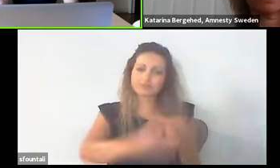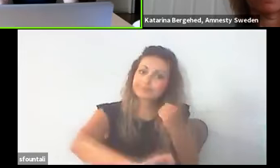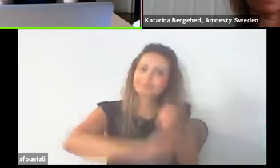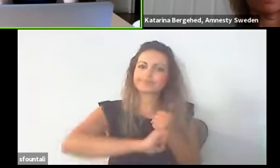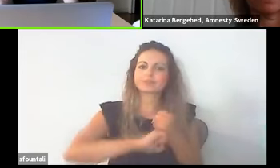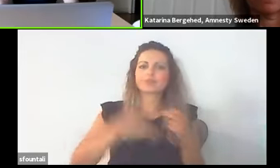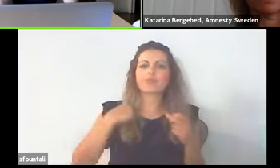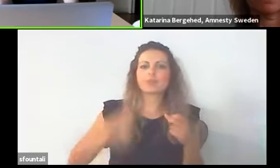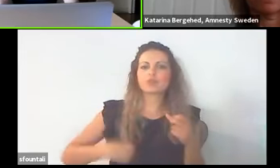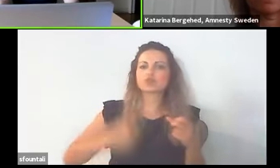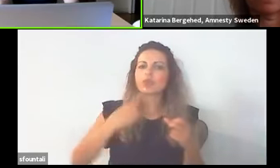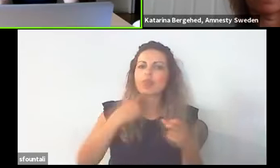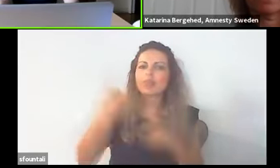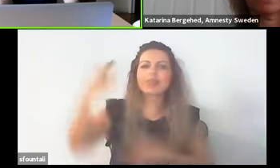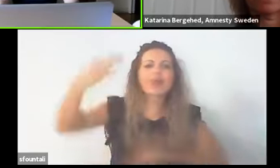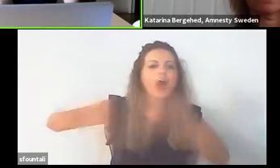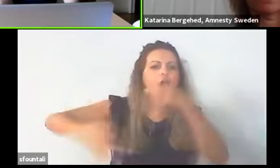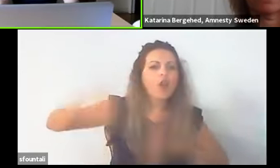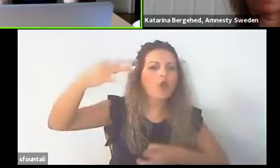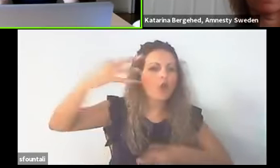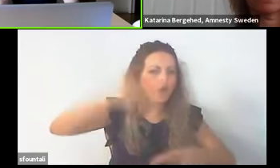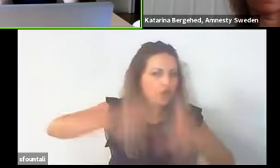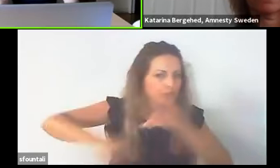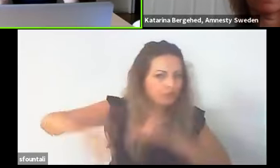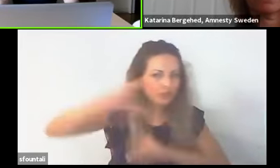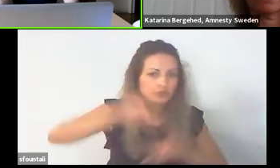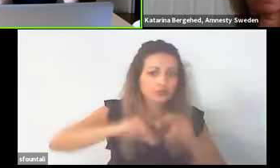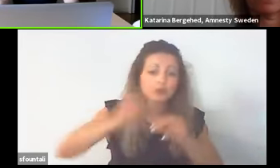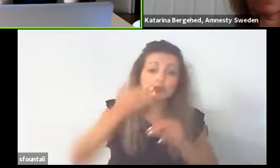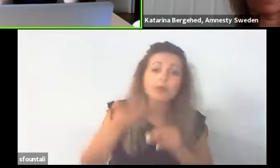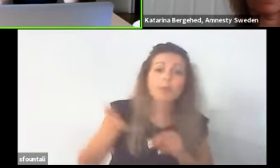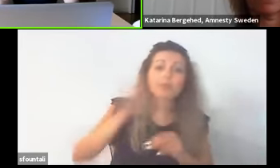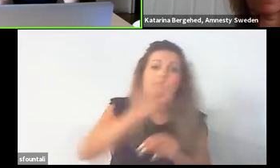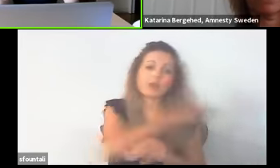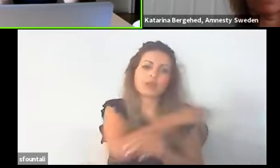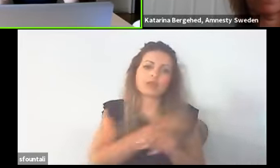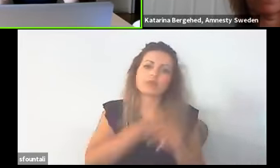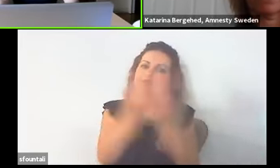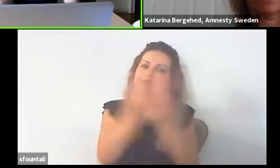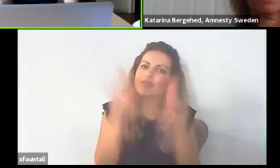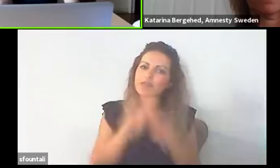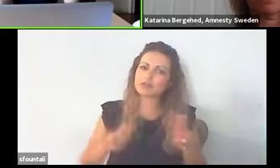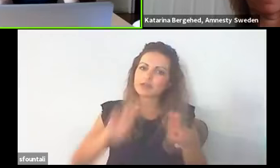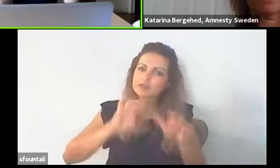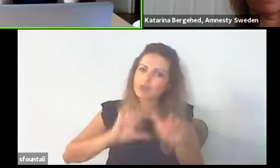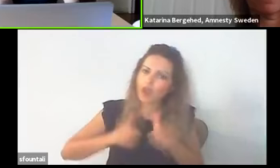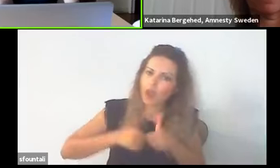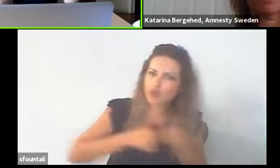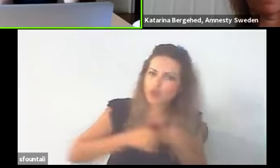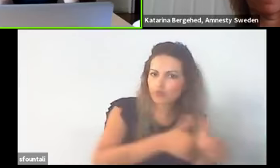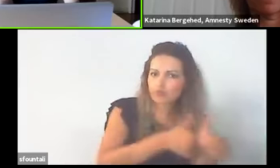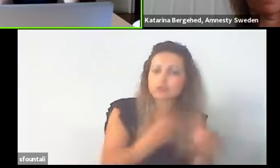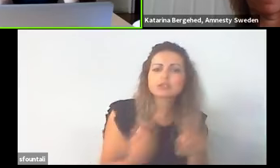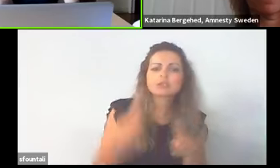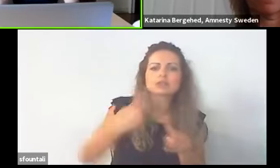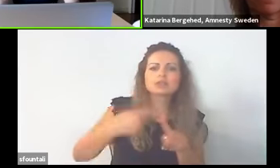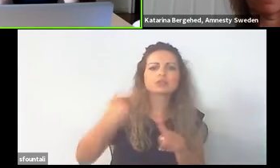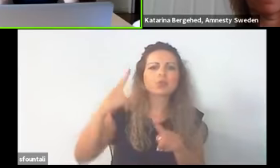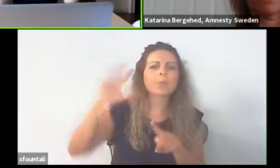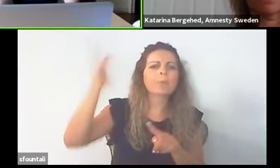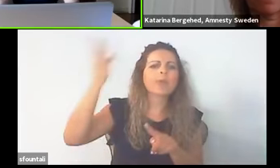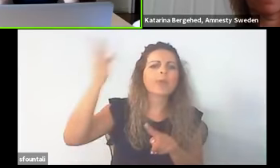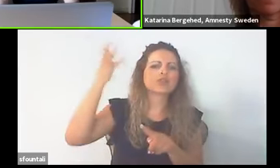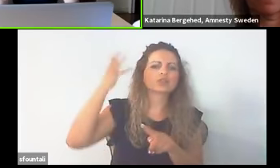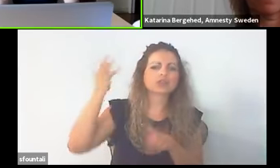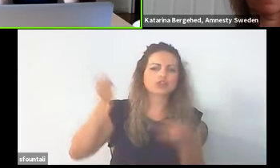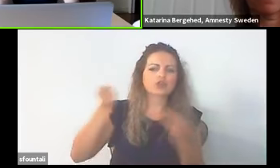συνέχεια ακολουθήθηκε από την Διεθνή Αμνηστία αλλά και από άλλες πιο παραδοσιακές οργανώσεις των γυναικών